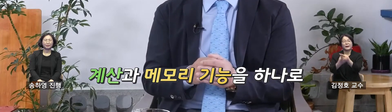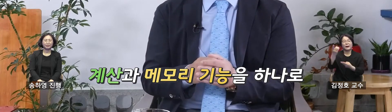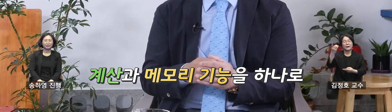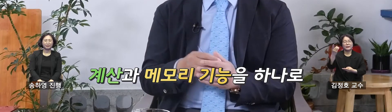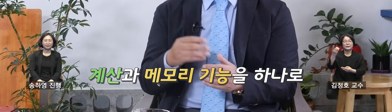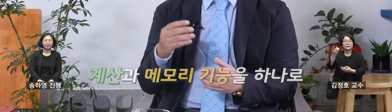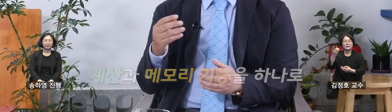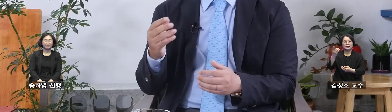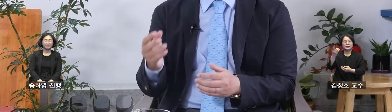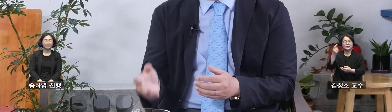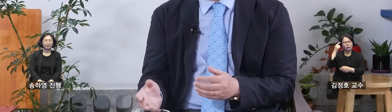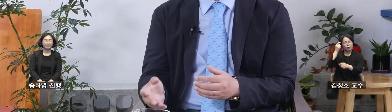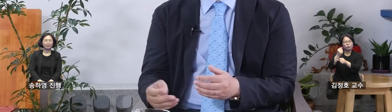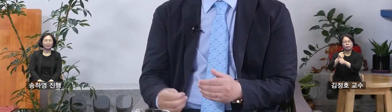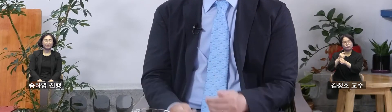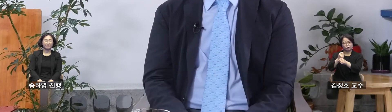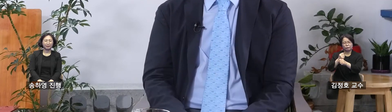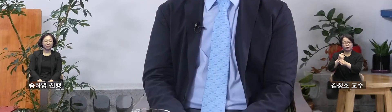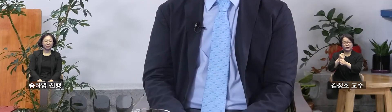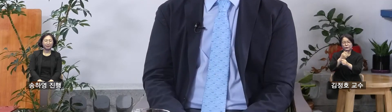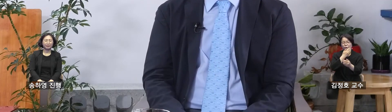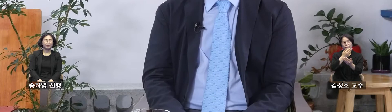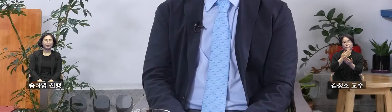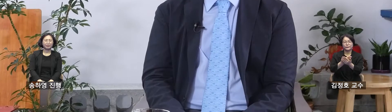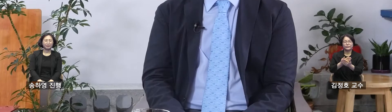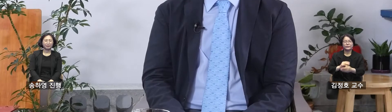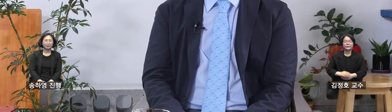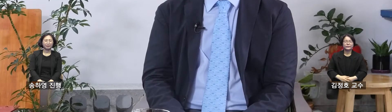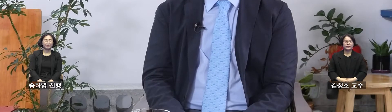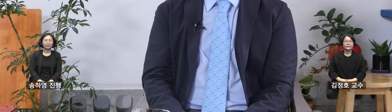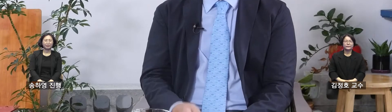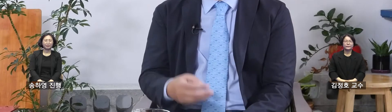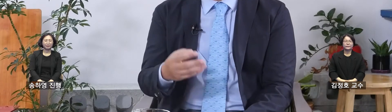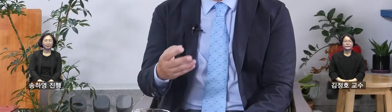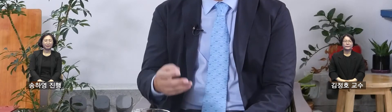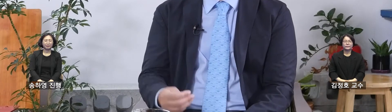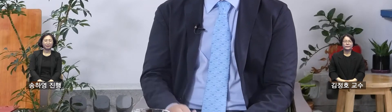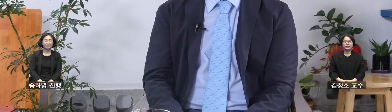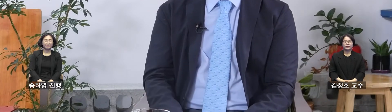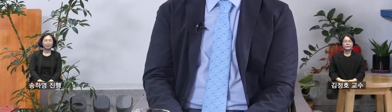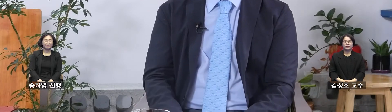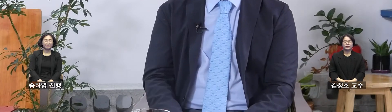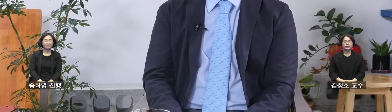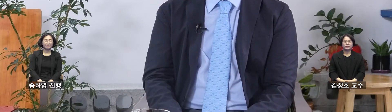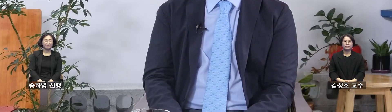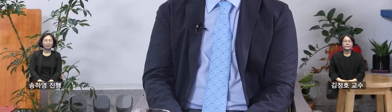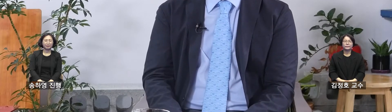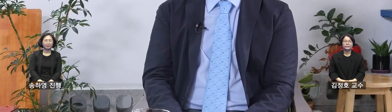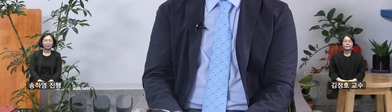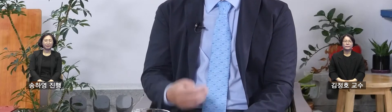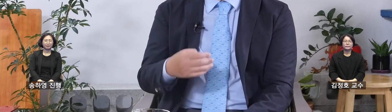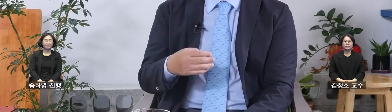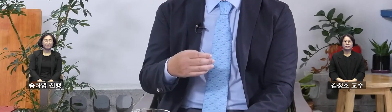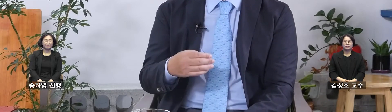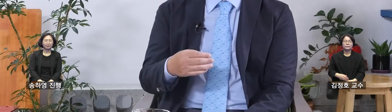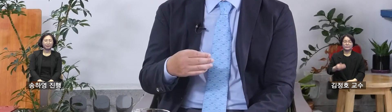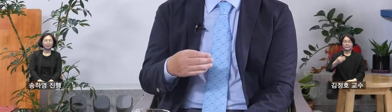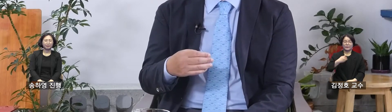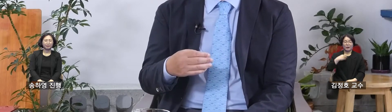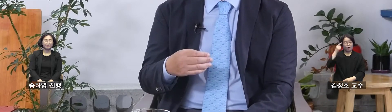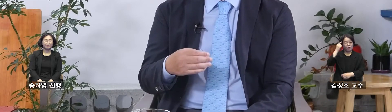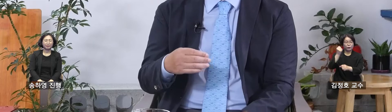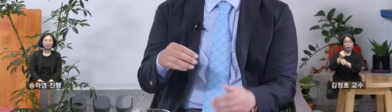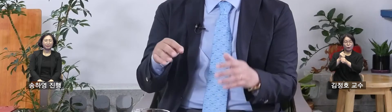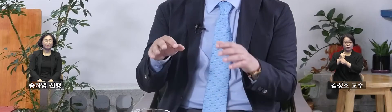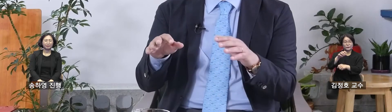집어넣을까 하는 그런 연구가 핵심이 됩니다. 그래서 그걸 이제 뉴로모픽 칩이라고 하는데 근데 저희